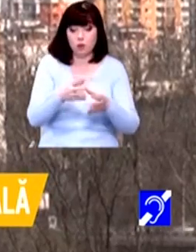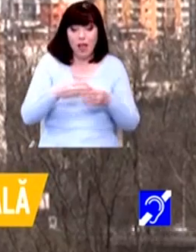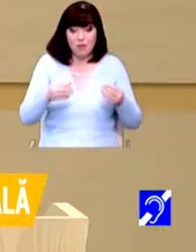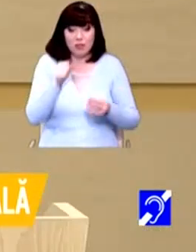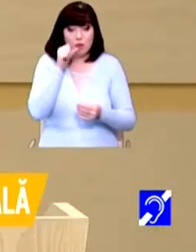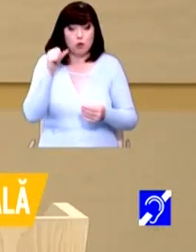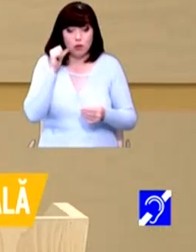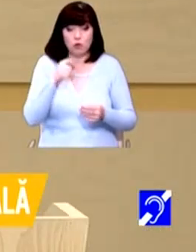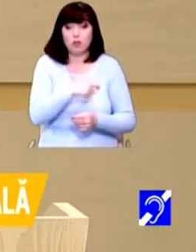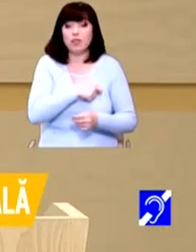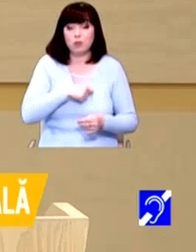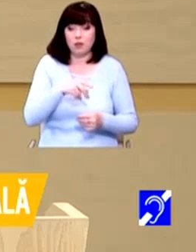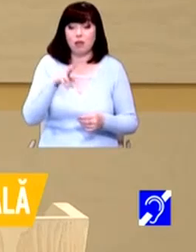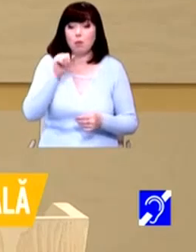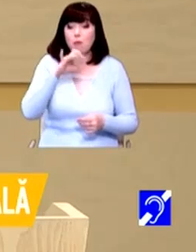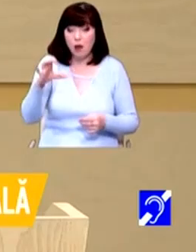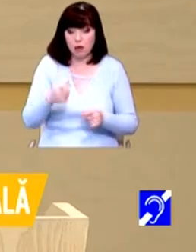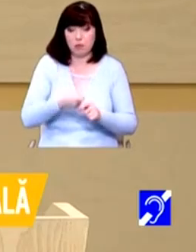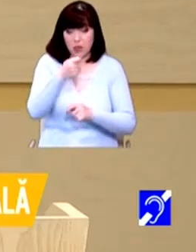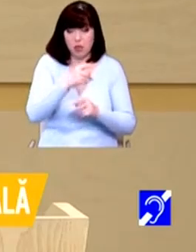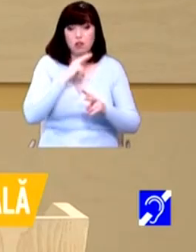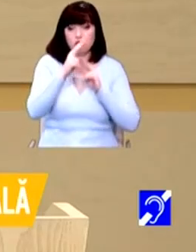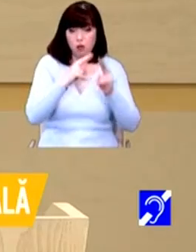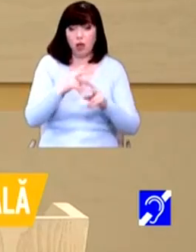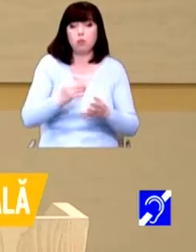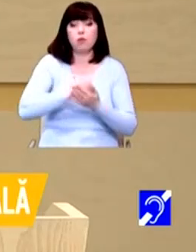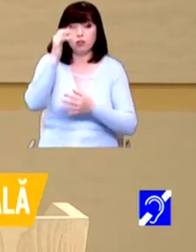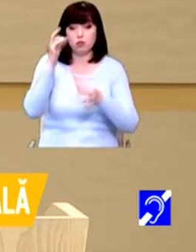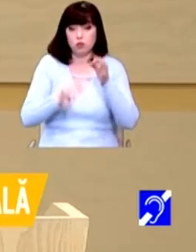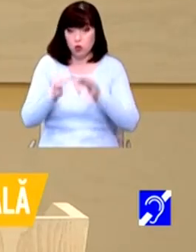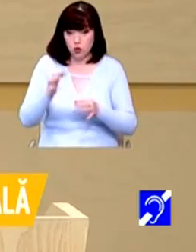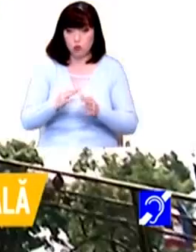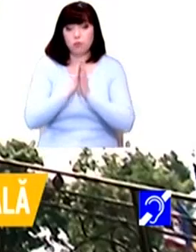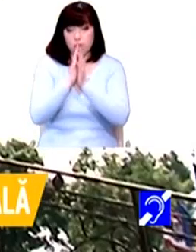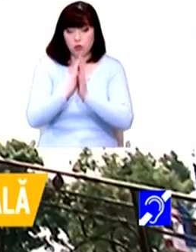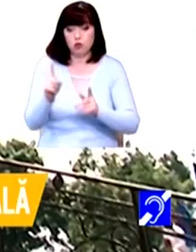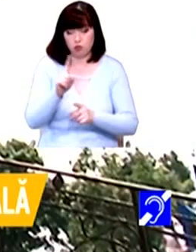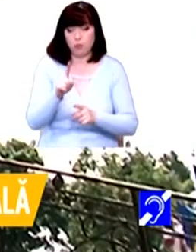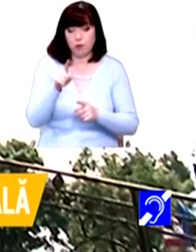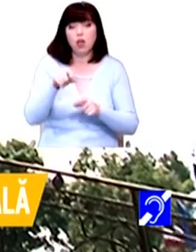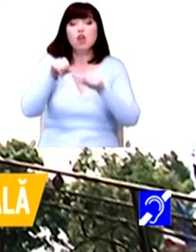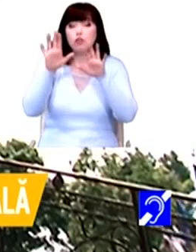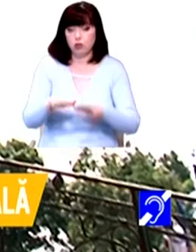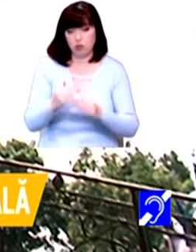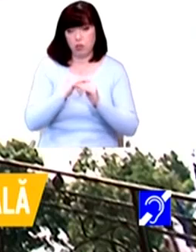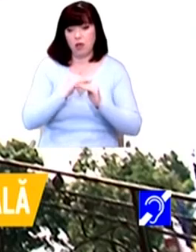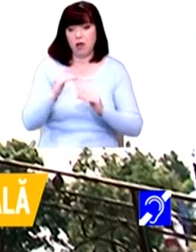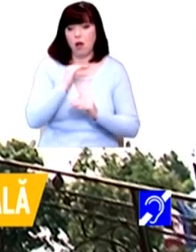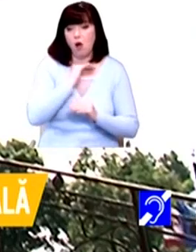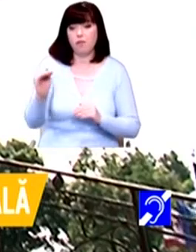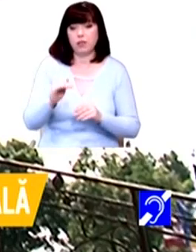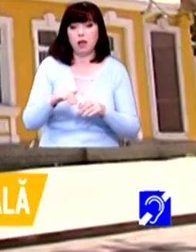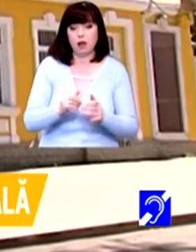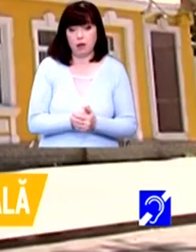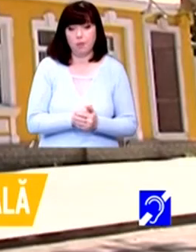anului trecut, deputatul PAS Dan Perciun a depus o sesizare la Curtea Constituțională cerându-i să se pronunțe asupra constituționalității